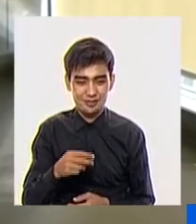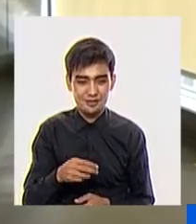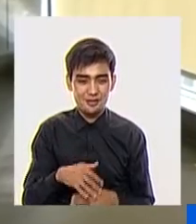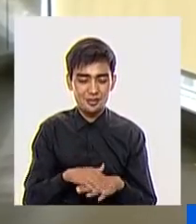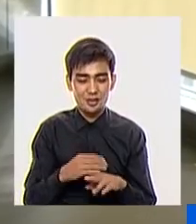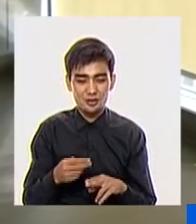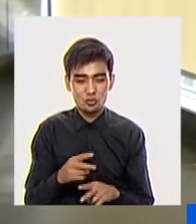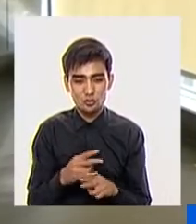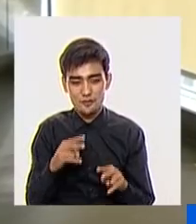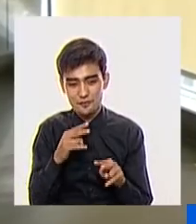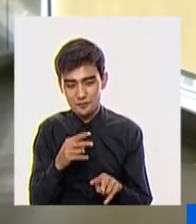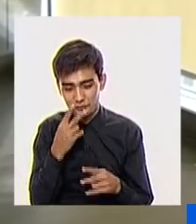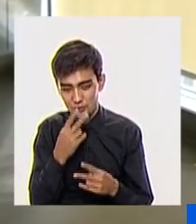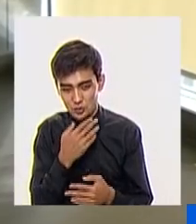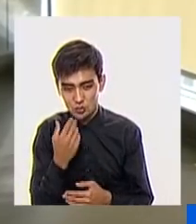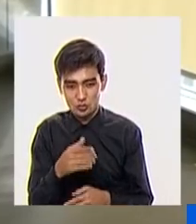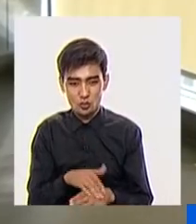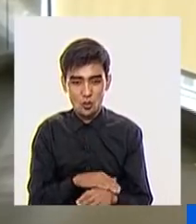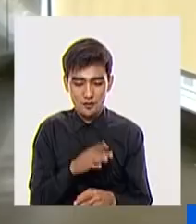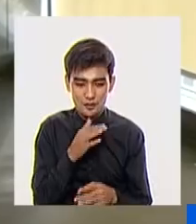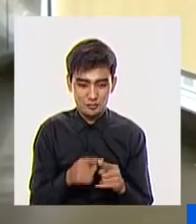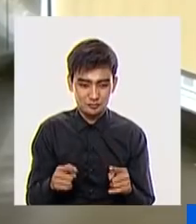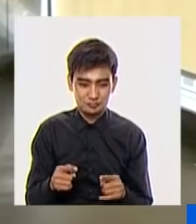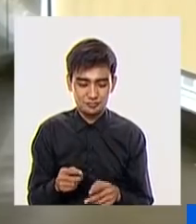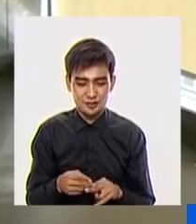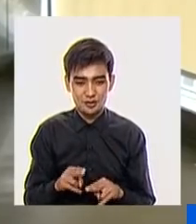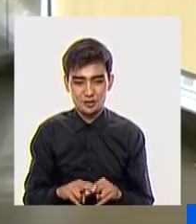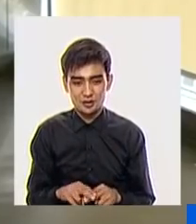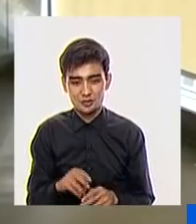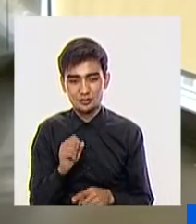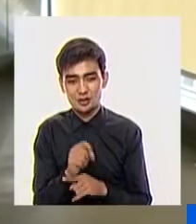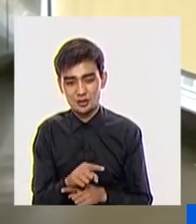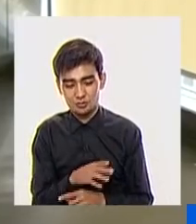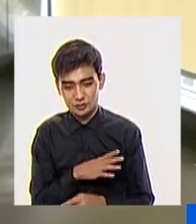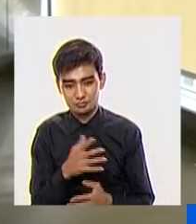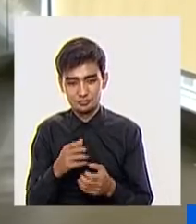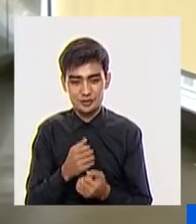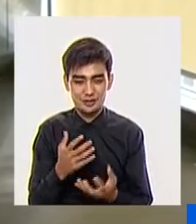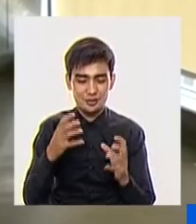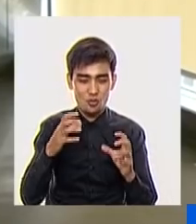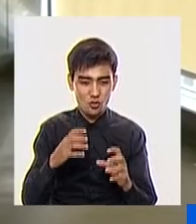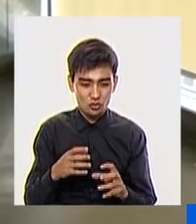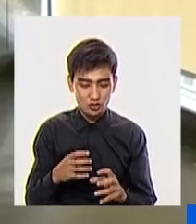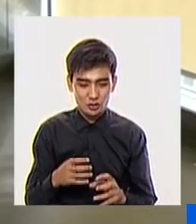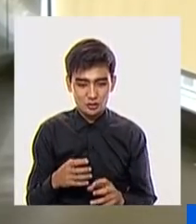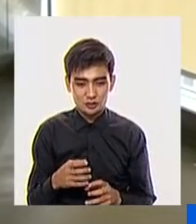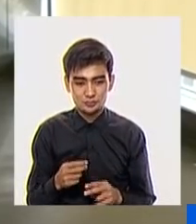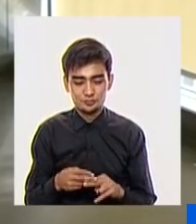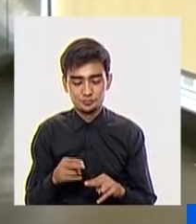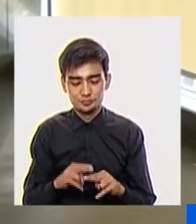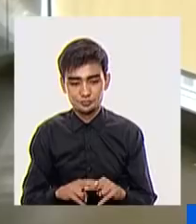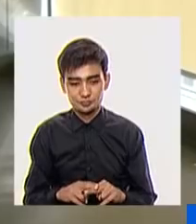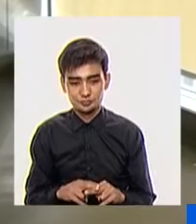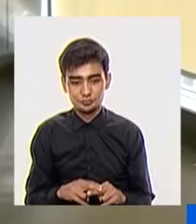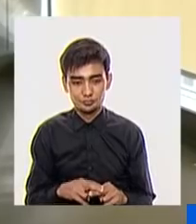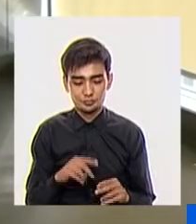видит. Это какие-то долгосрочные, скажем так, задачи, принимаемые законы, которые не так